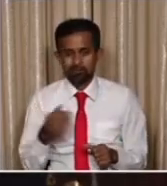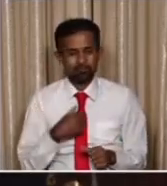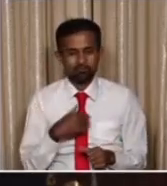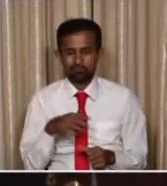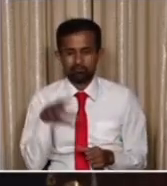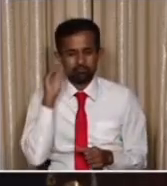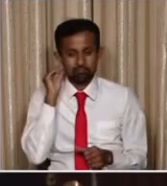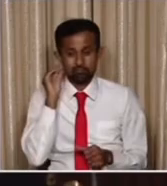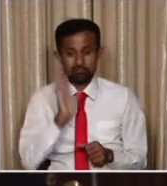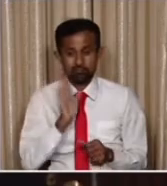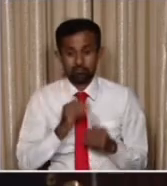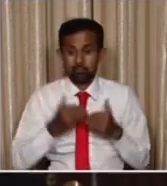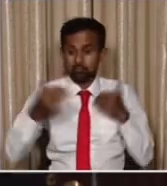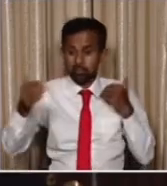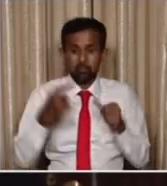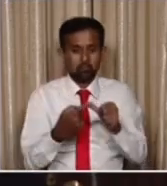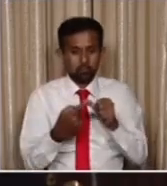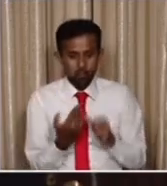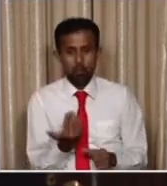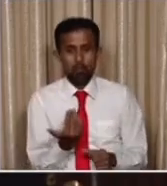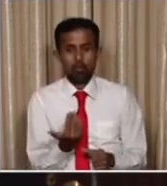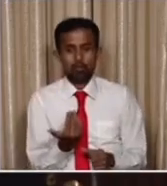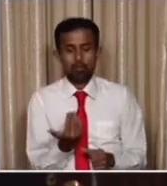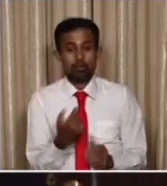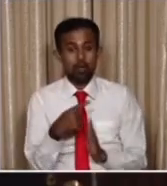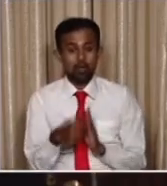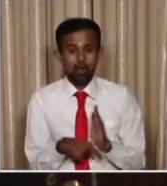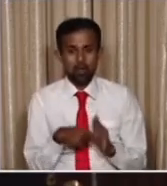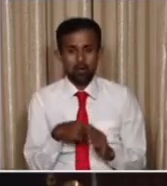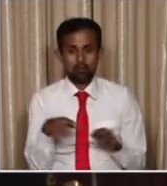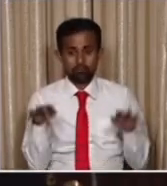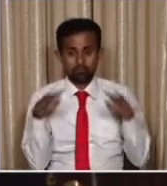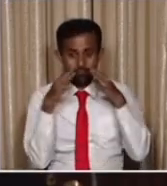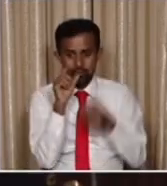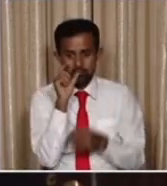පිළිගන්නේ දිගු කාලීන පිළිතුරක්. ඒ නිසා අපි රට බලාගෙන ඉන්නවා.